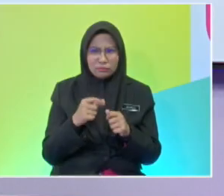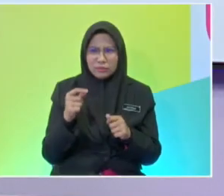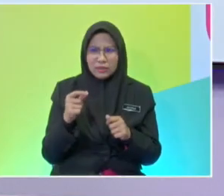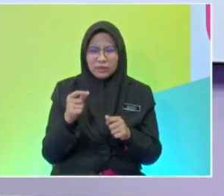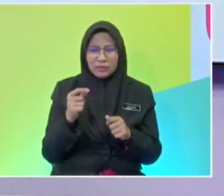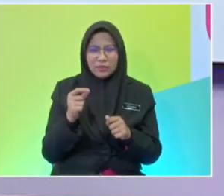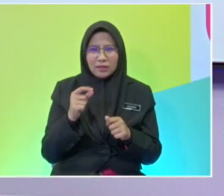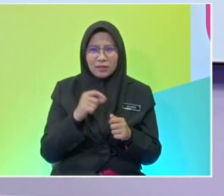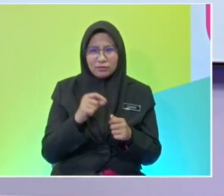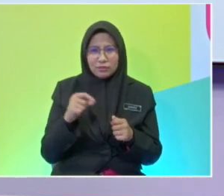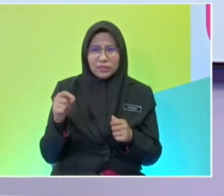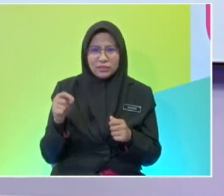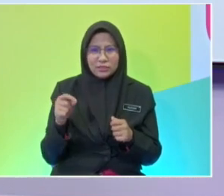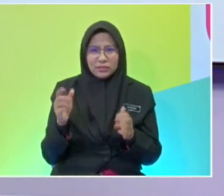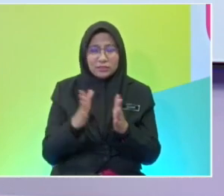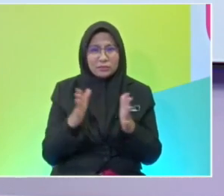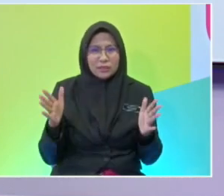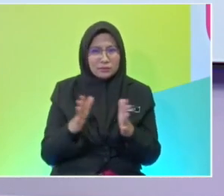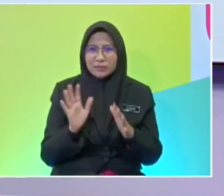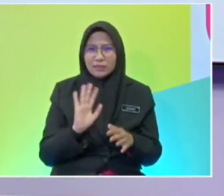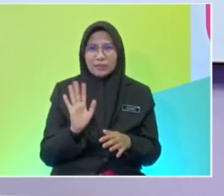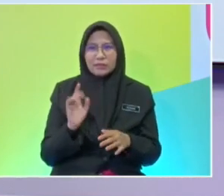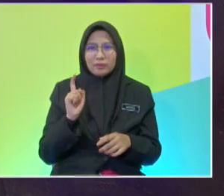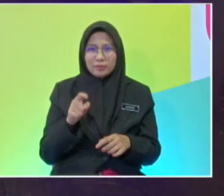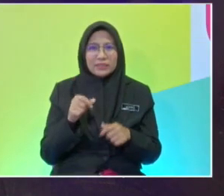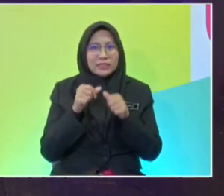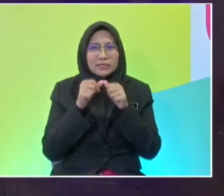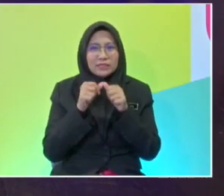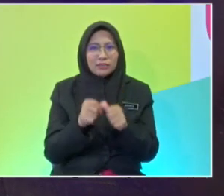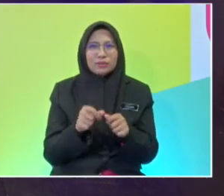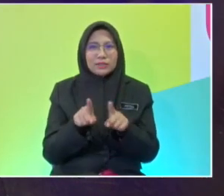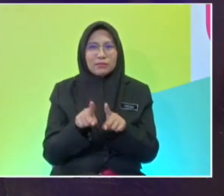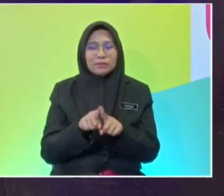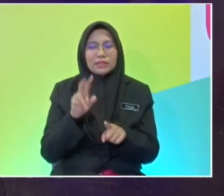diberikan di situ dan masukkan ke ruangan jawaban dengan nasehat